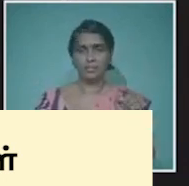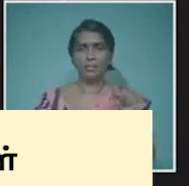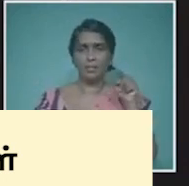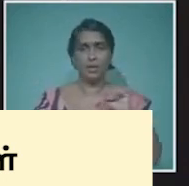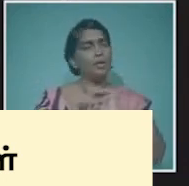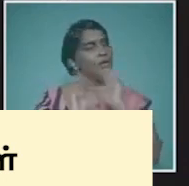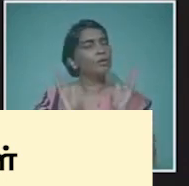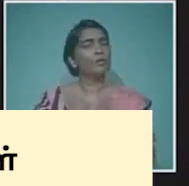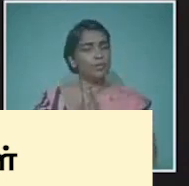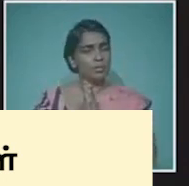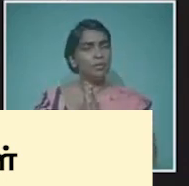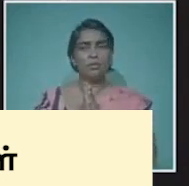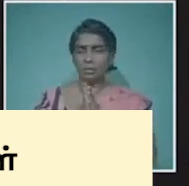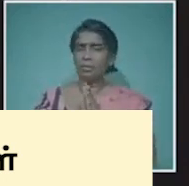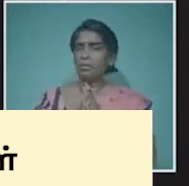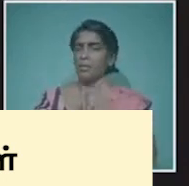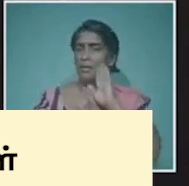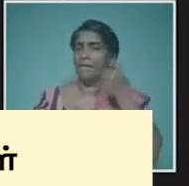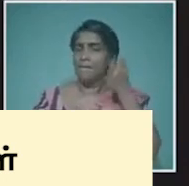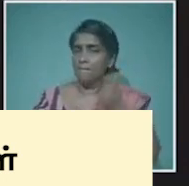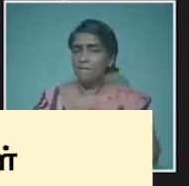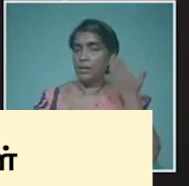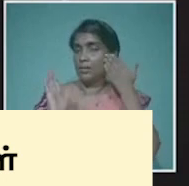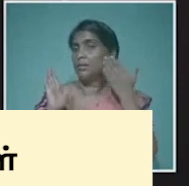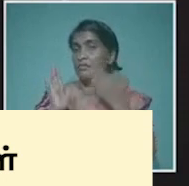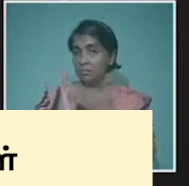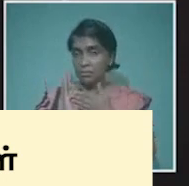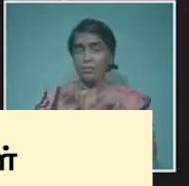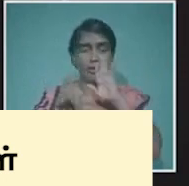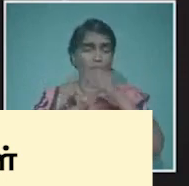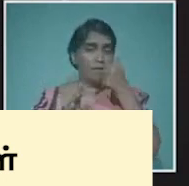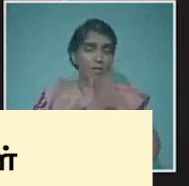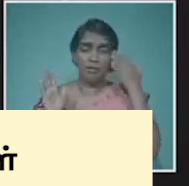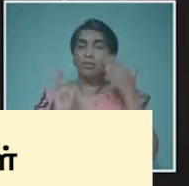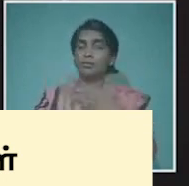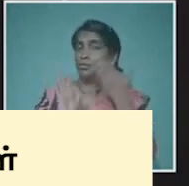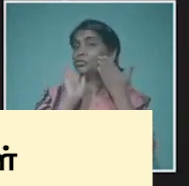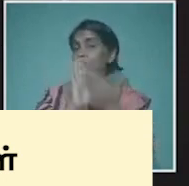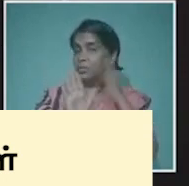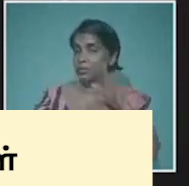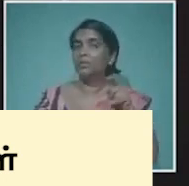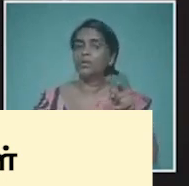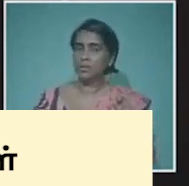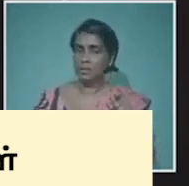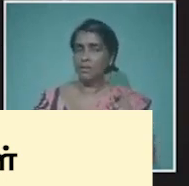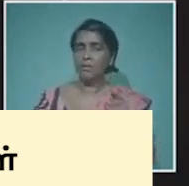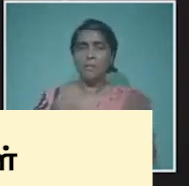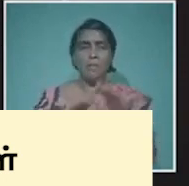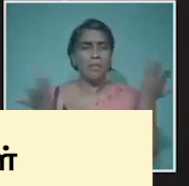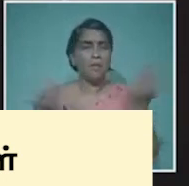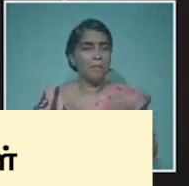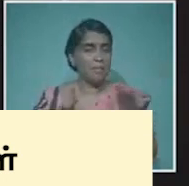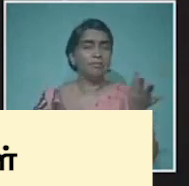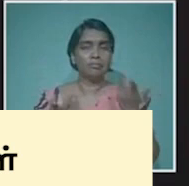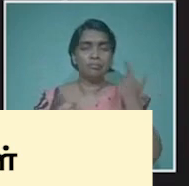ஒரு விடயமாக, ஒரு வைத்தியரால் ஒரு மீண்டும் பிள்ளை பிறக்காதவாறு கருத்தரிப்பை செய்ய முடியும் என்பதான ஒரு விடயத்தை மிக பொய்யாக